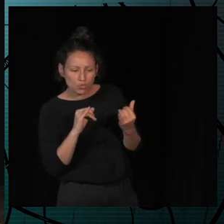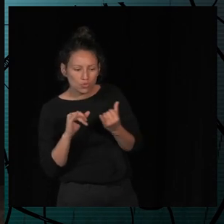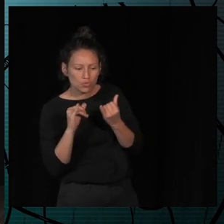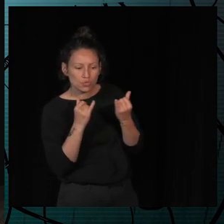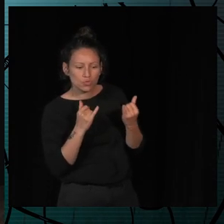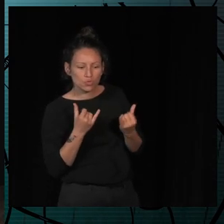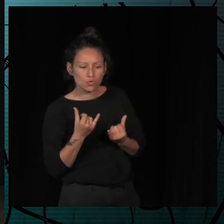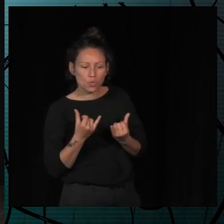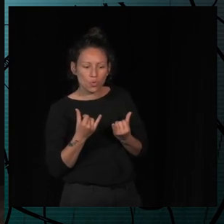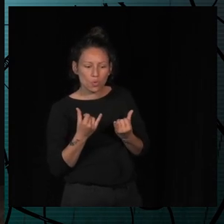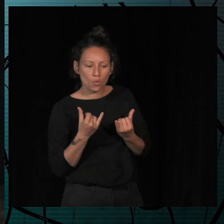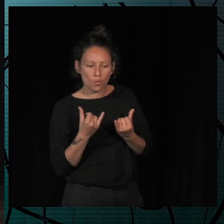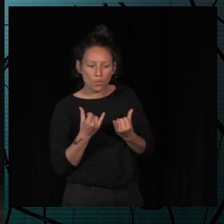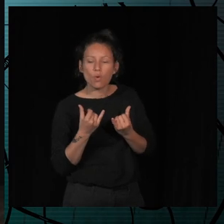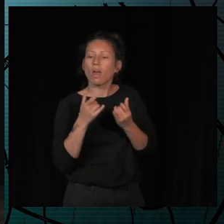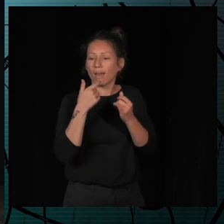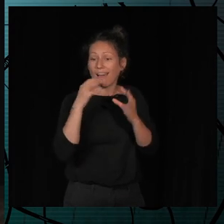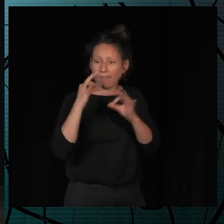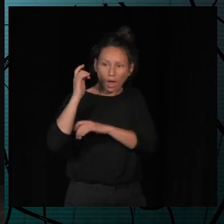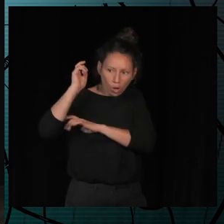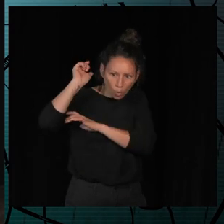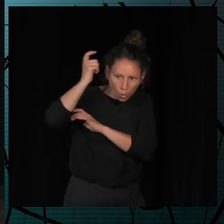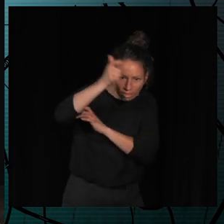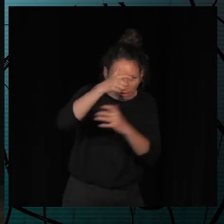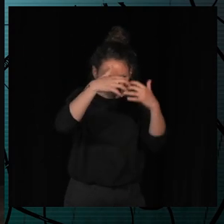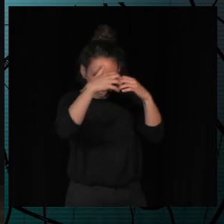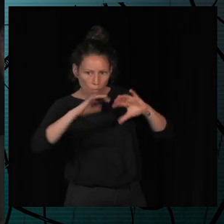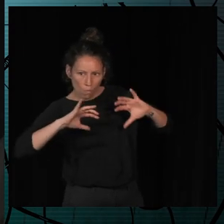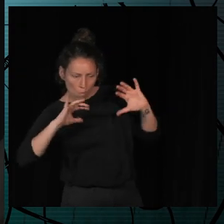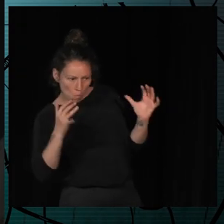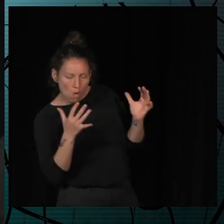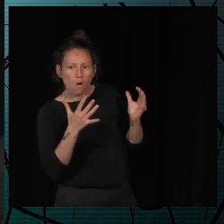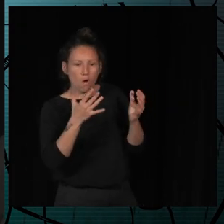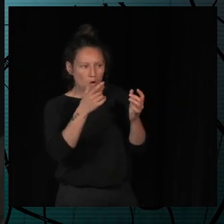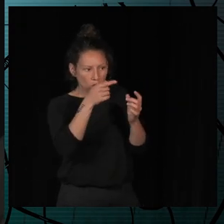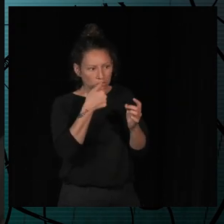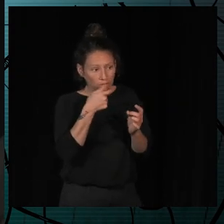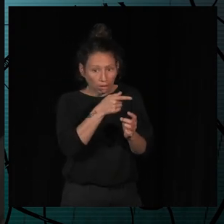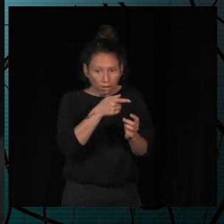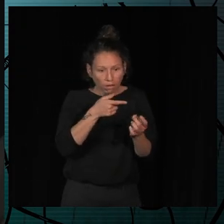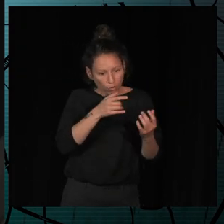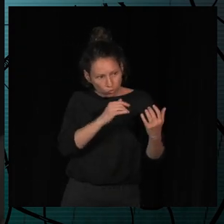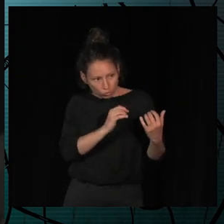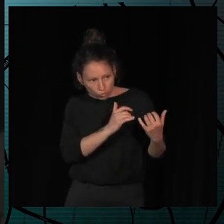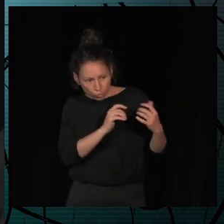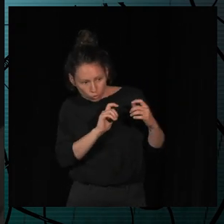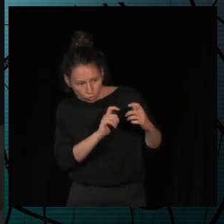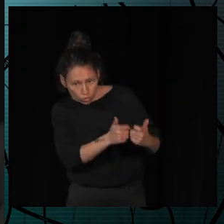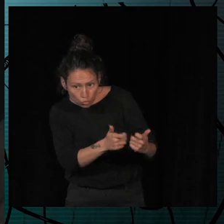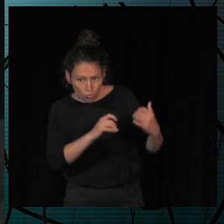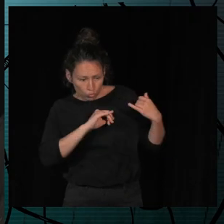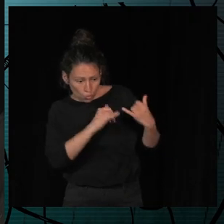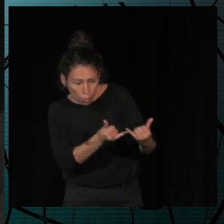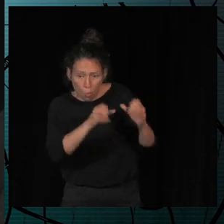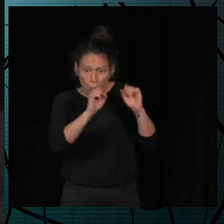peuvent apporter les jeux vidéos en terme de compétences et aussi peut-être de développement de certaines émotion est-ce que vous auriez quelques